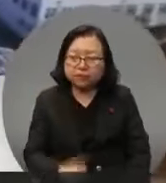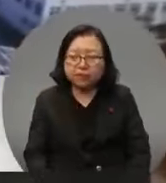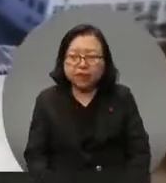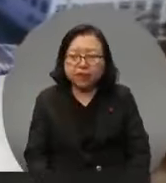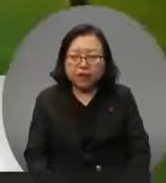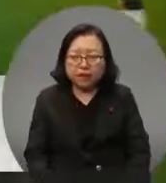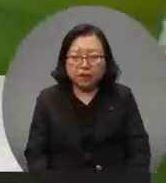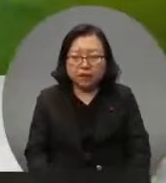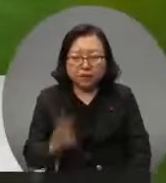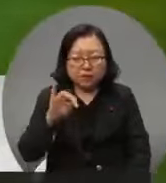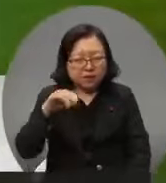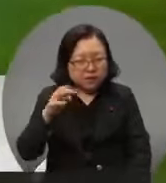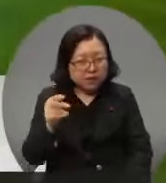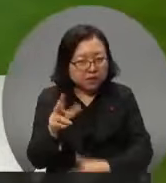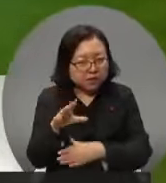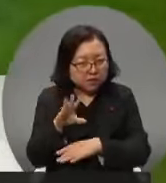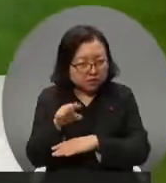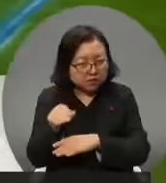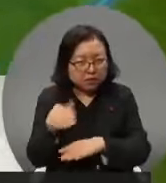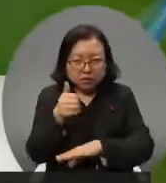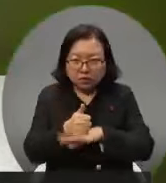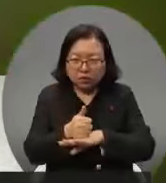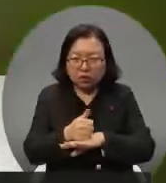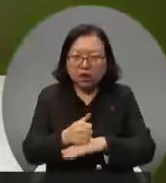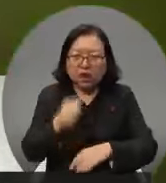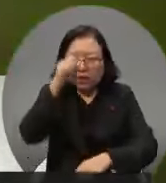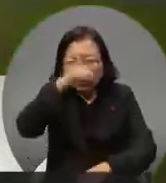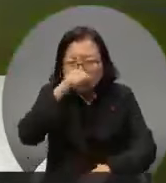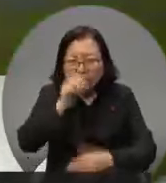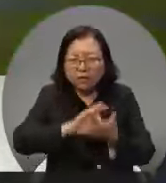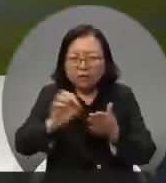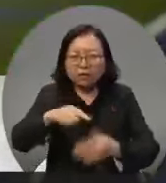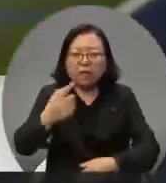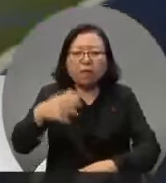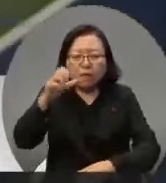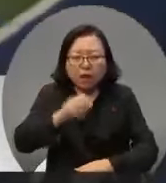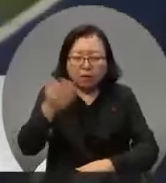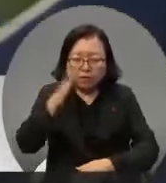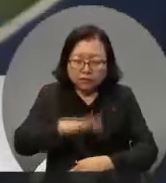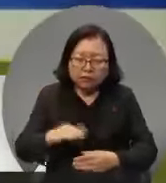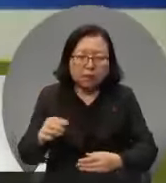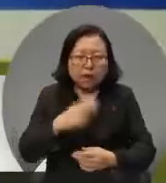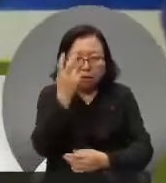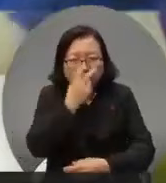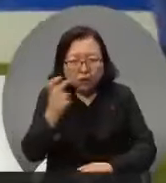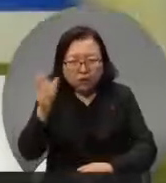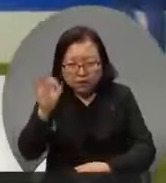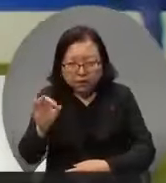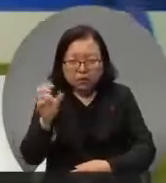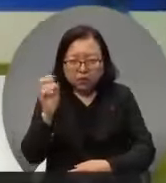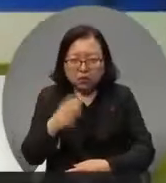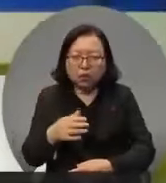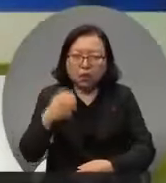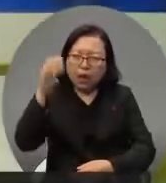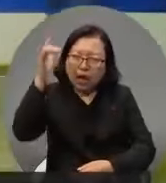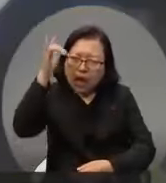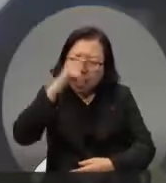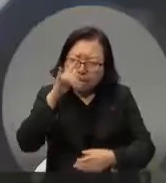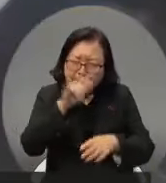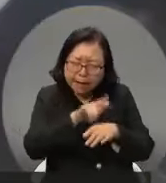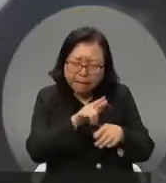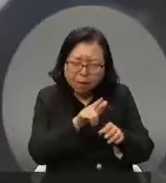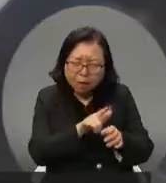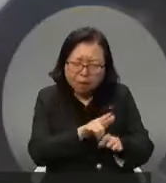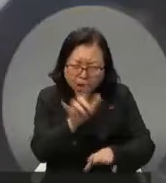MBC 취재 결과 100억 원이라는 예산이 투입되지만 유지 관리비와 빛 반사 등 문제가 적지 않았습니다.